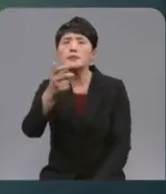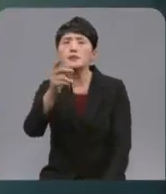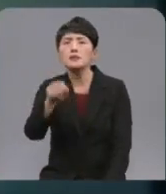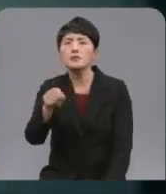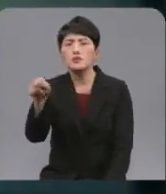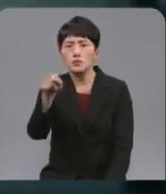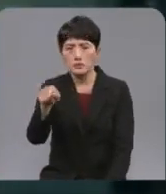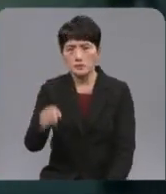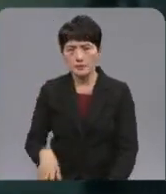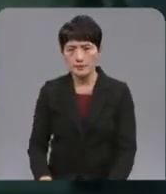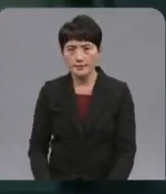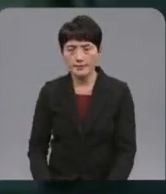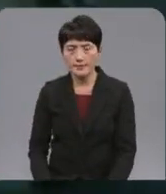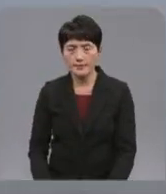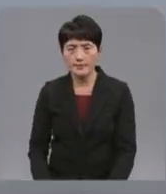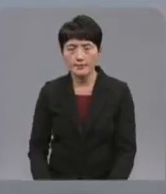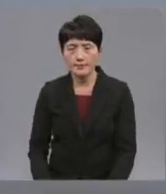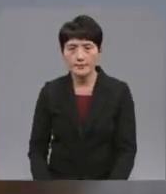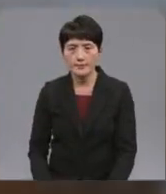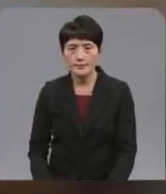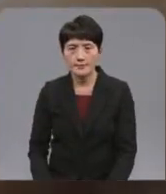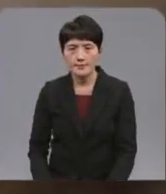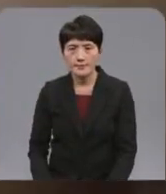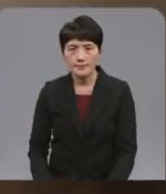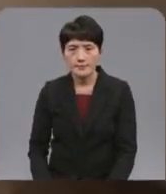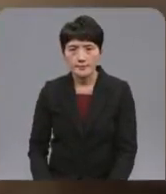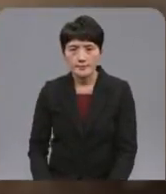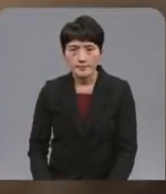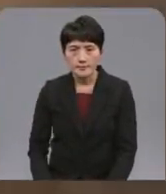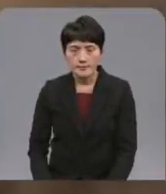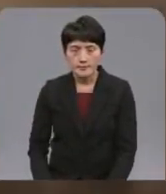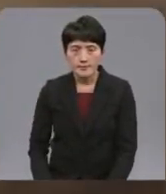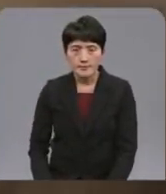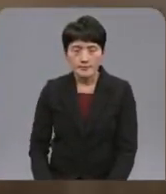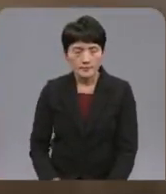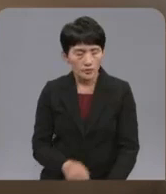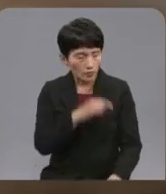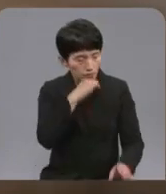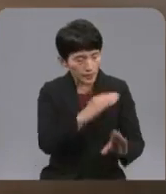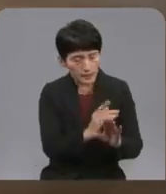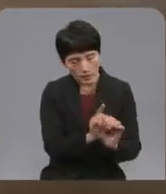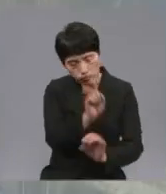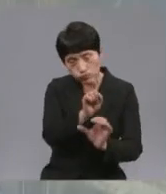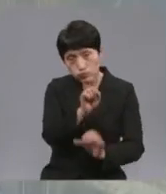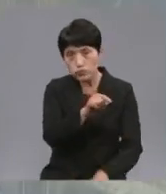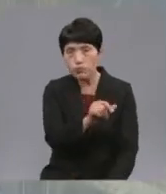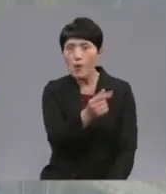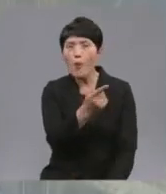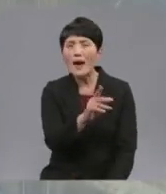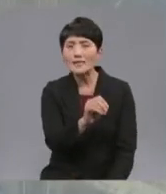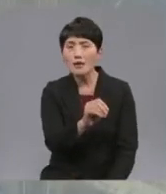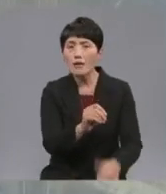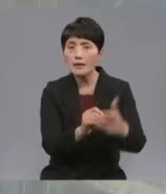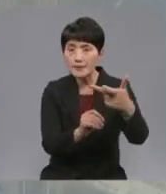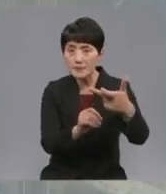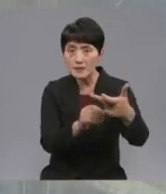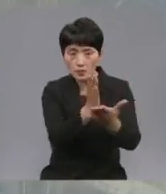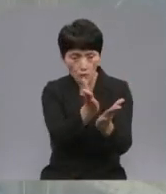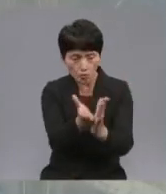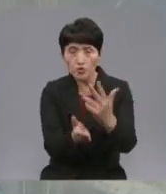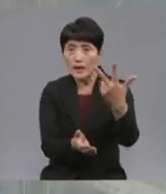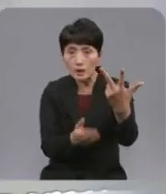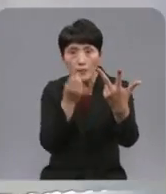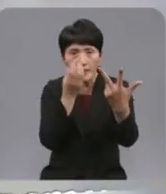的布保有量为50公斤，两年间增加了20公斤。另外，白皮书介绍了火星17型